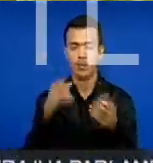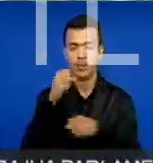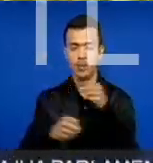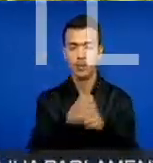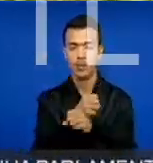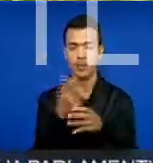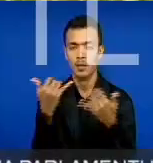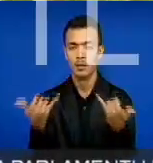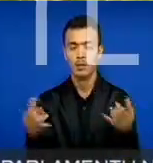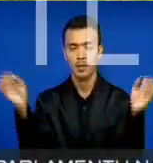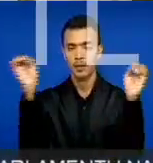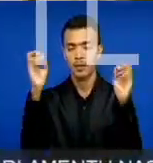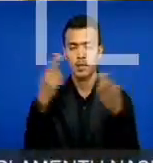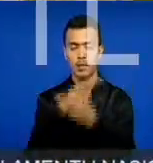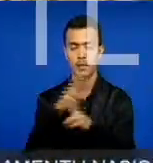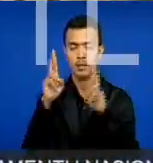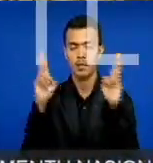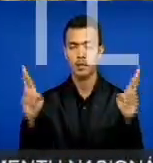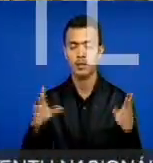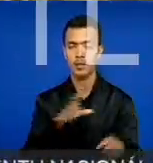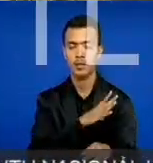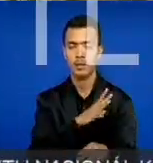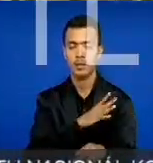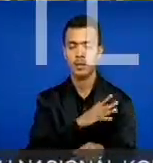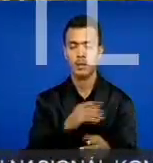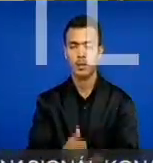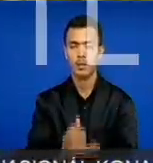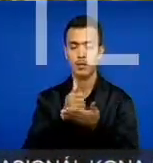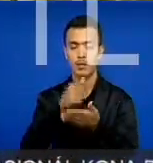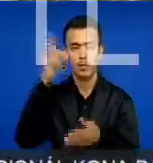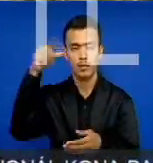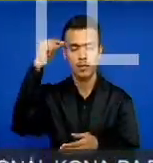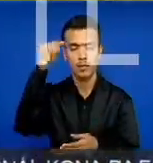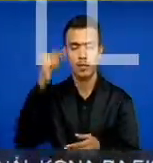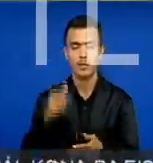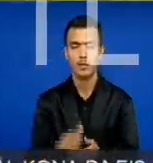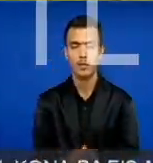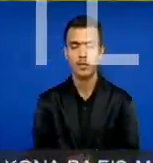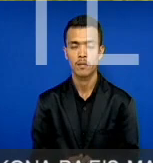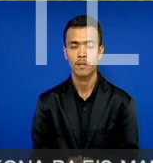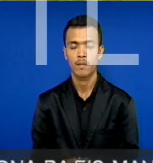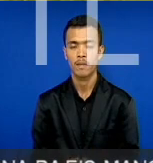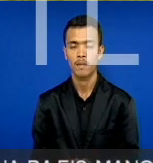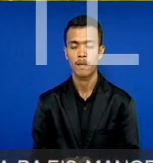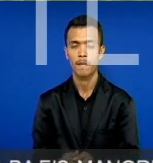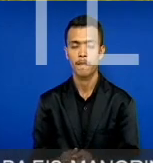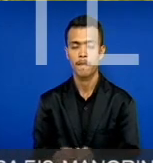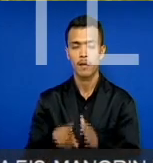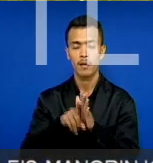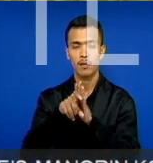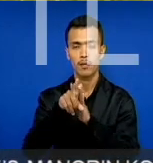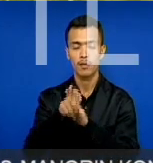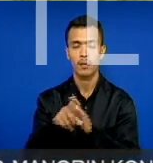resultado kolyeta. Agustinu sila heng hela atua sang guvernu ba situasaun ne. Ulu kata ka sam ba ular ni ne ha kono ba